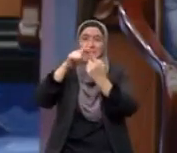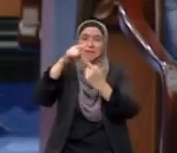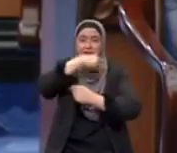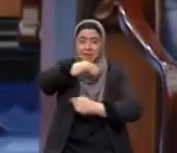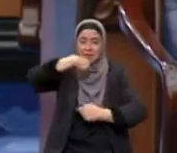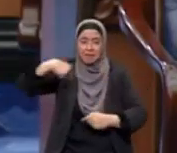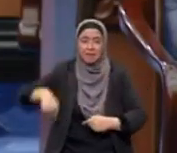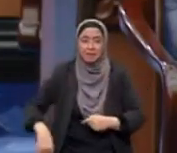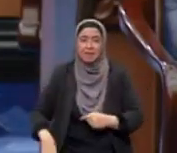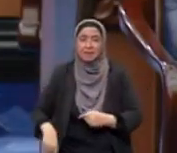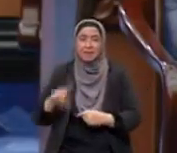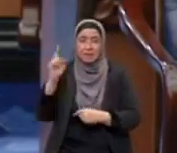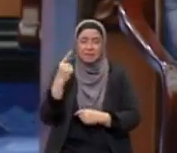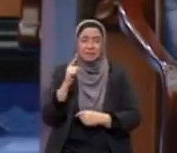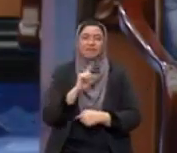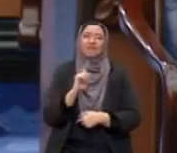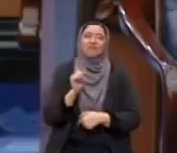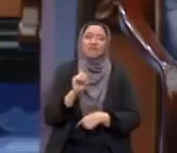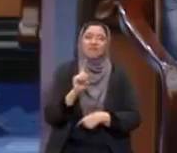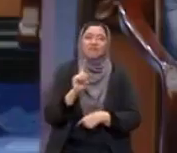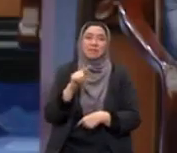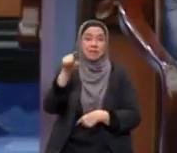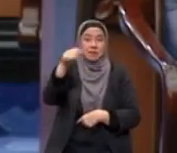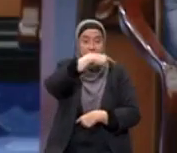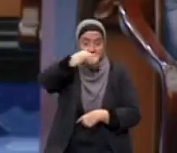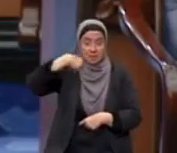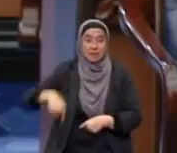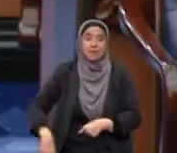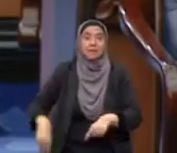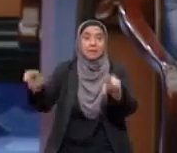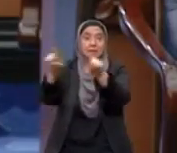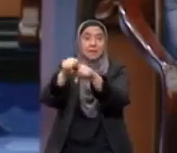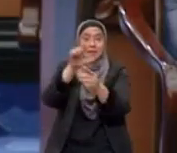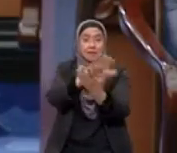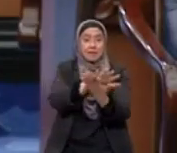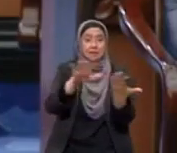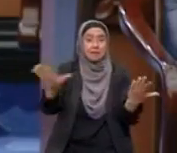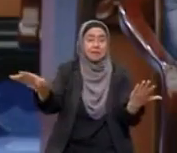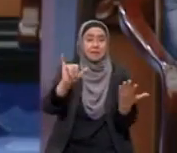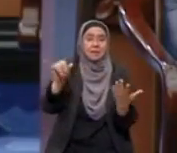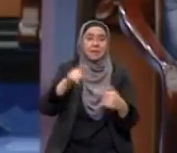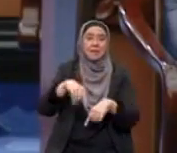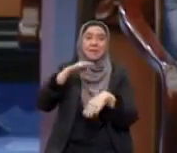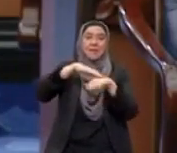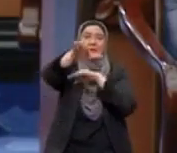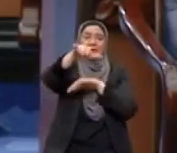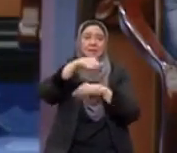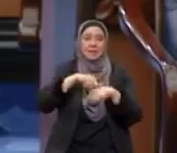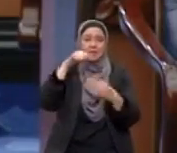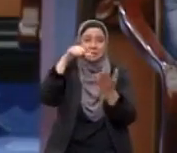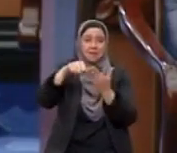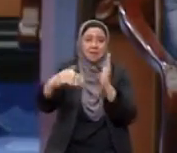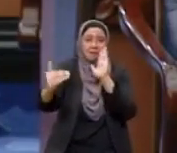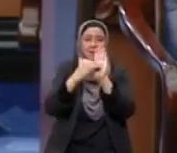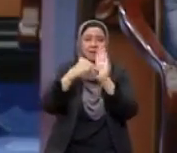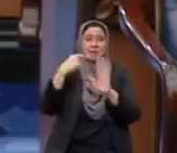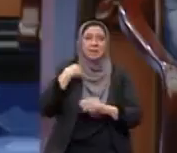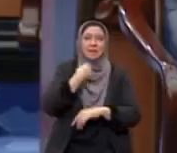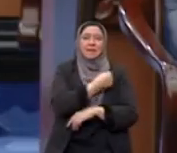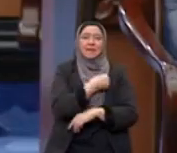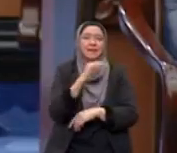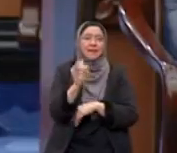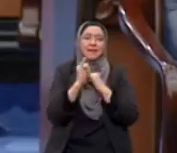menggunakan platform mekanisme yang sama untuk menghantar nota Batan kepada kita juga ini adalah amalan yang